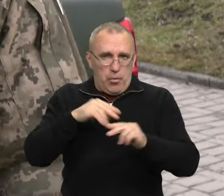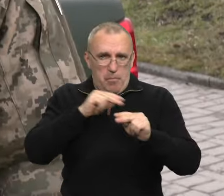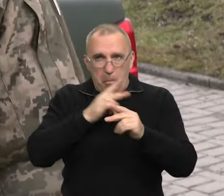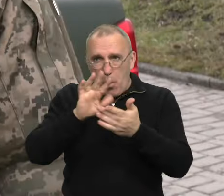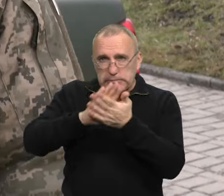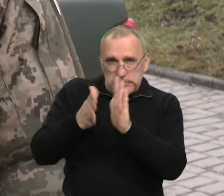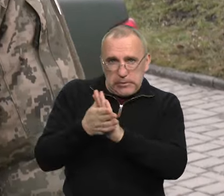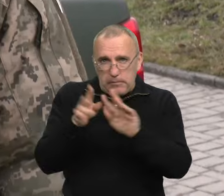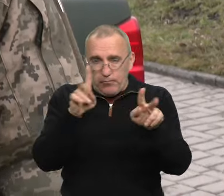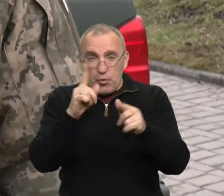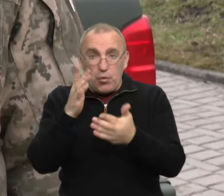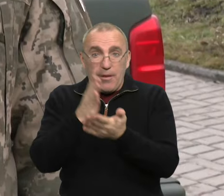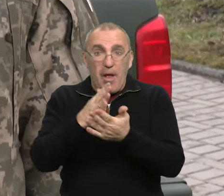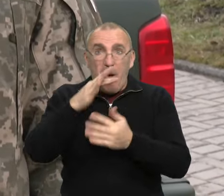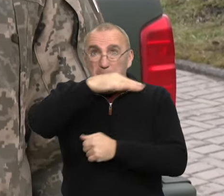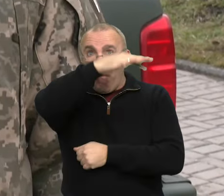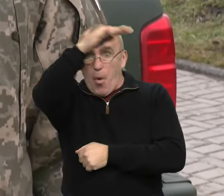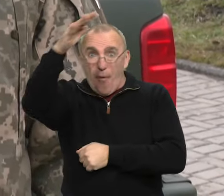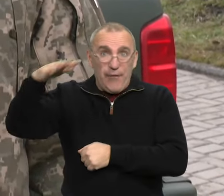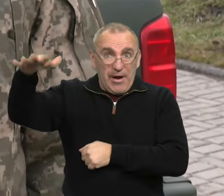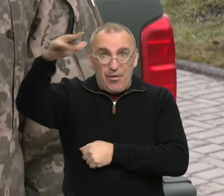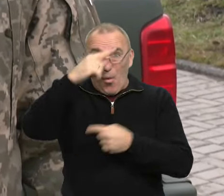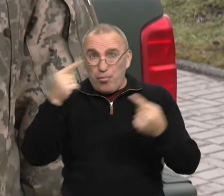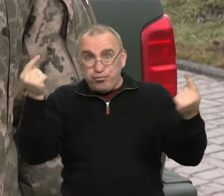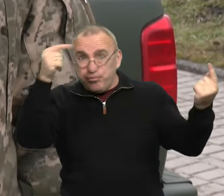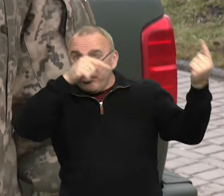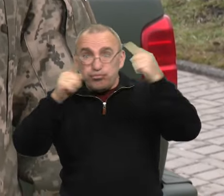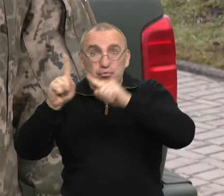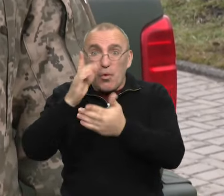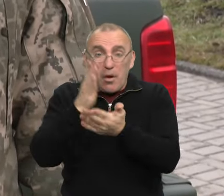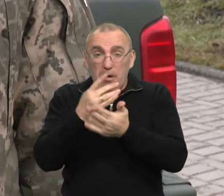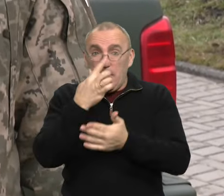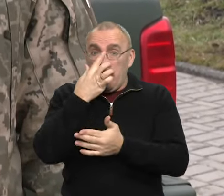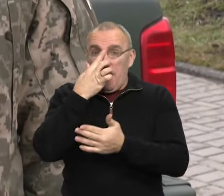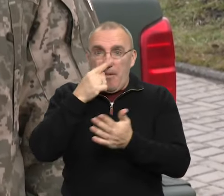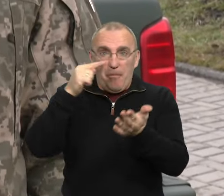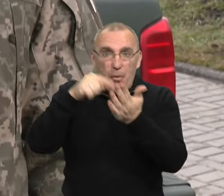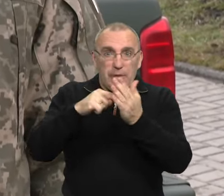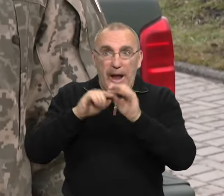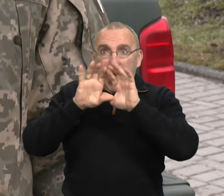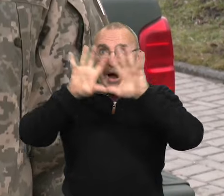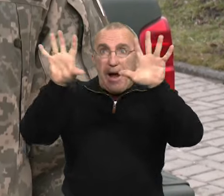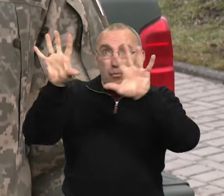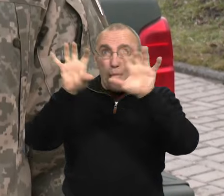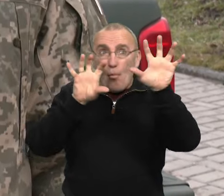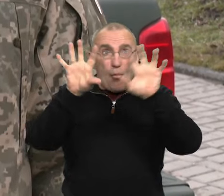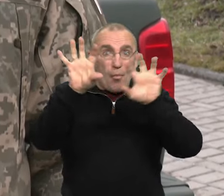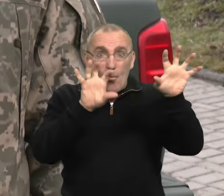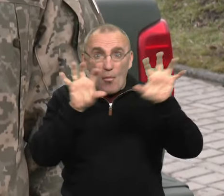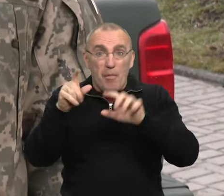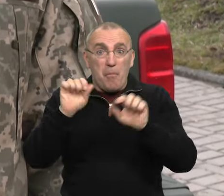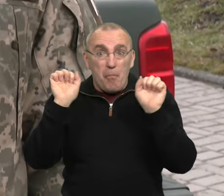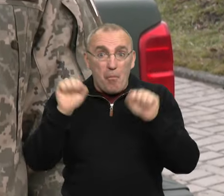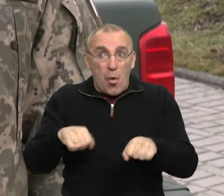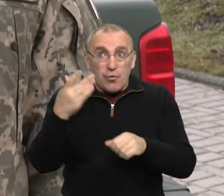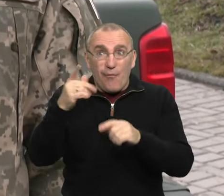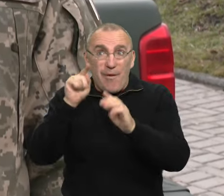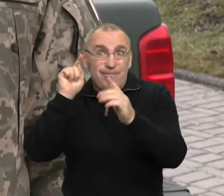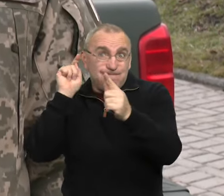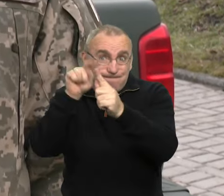ситуації все що знаходиться в повітряному просторі все що потрапляє в наші радари і чим ми можемо їх